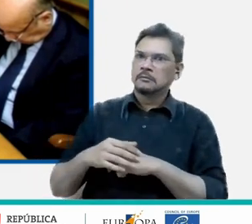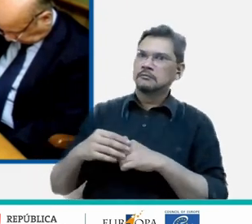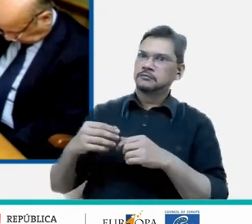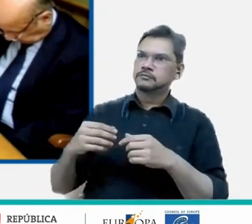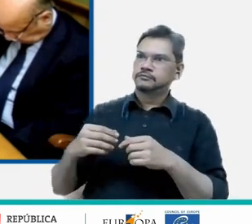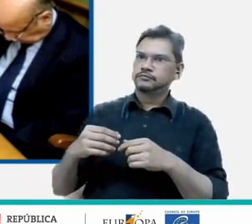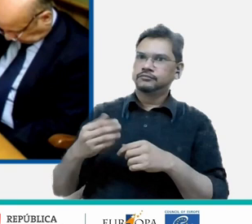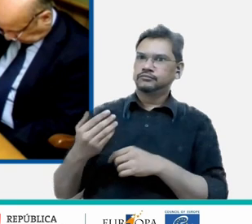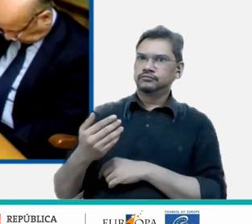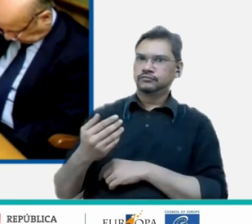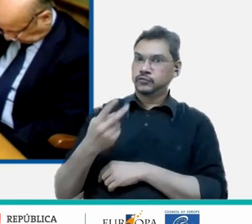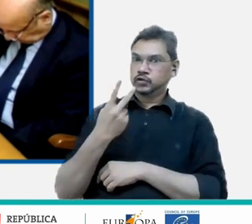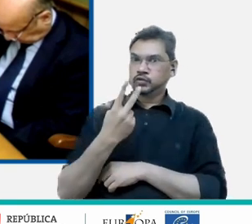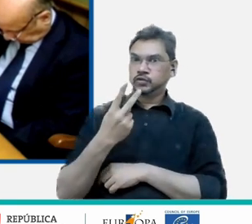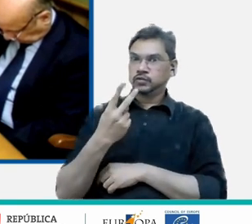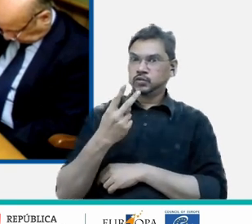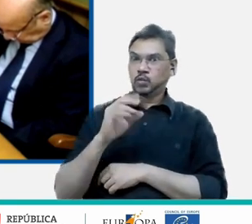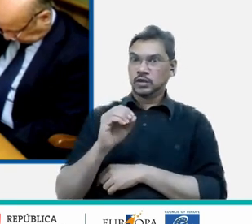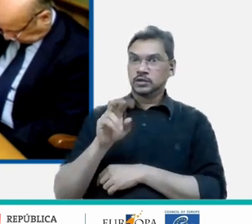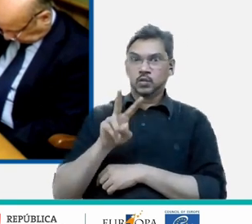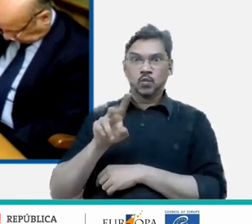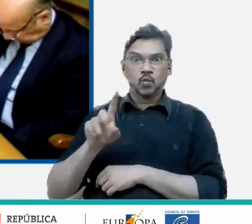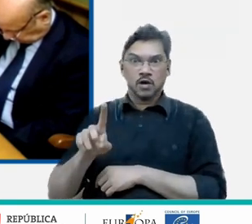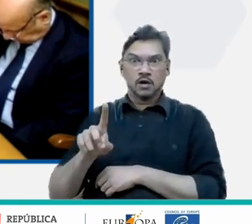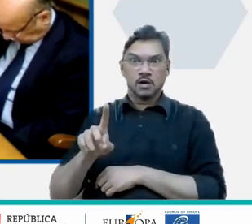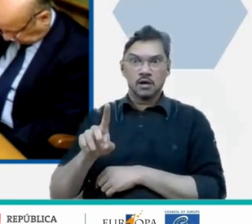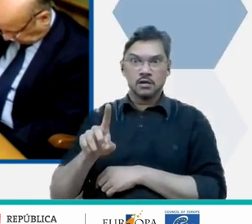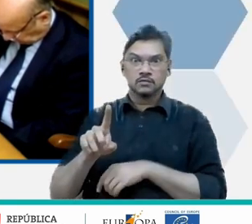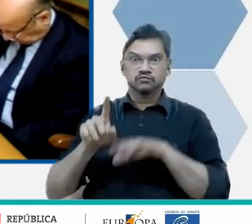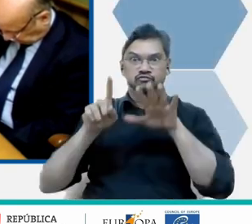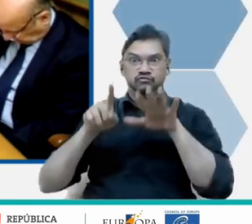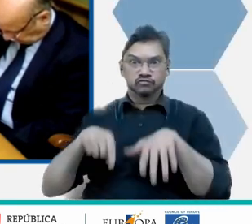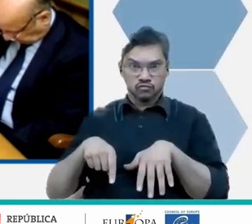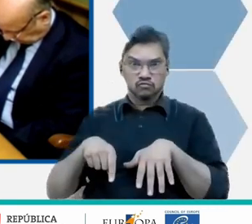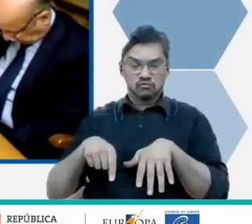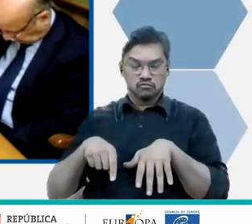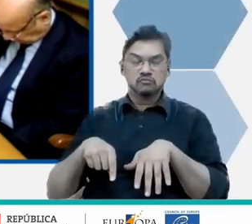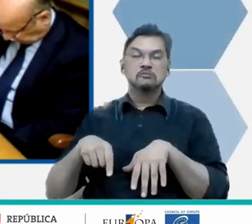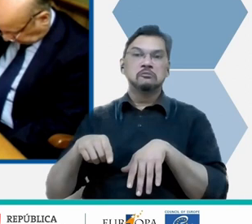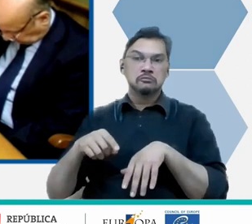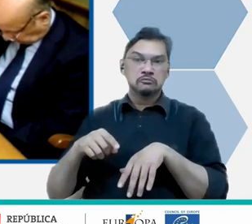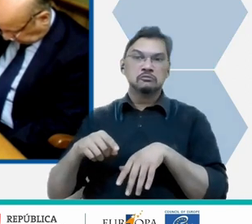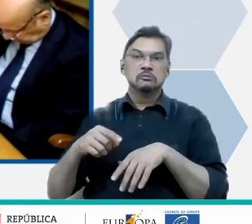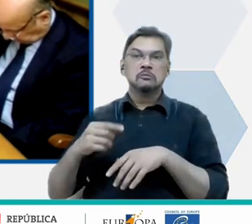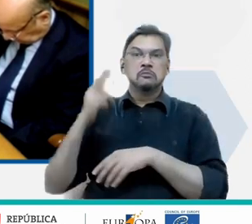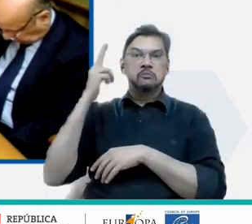официально присоединился к глобальной инициативе повышения устойчивости городов